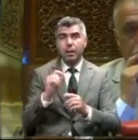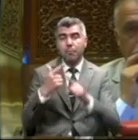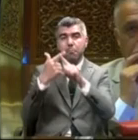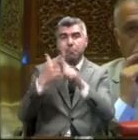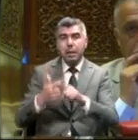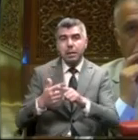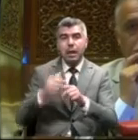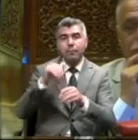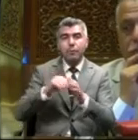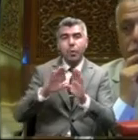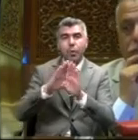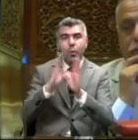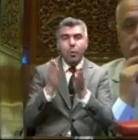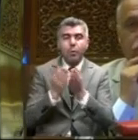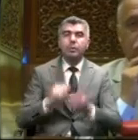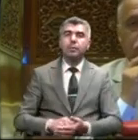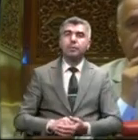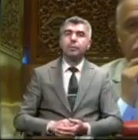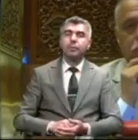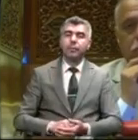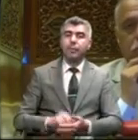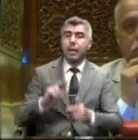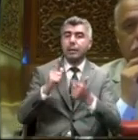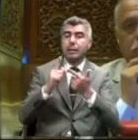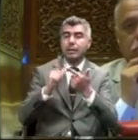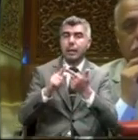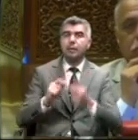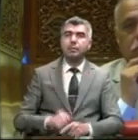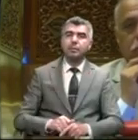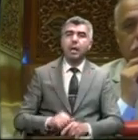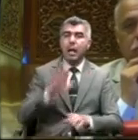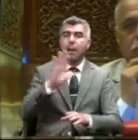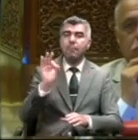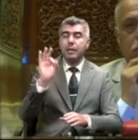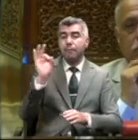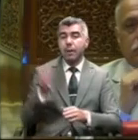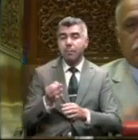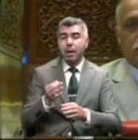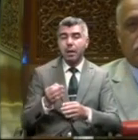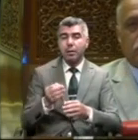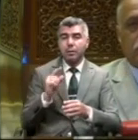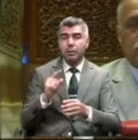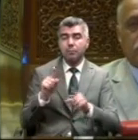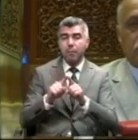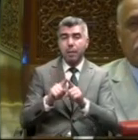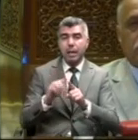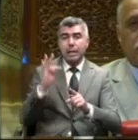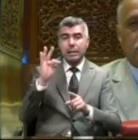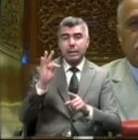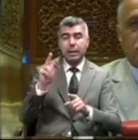2.5% من الناتج الداخلي الخام ثانيا 50% من ايرادات الضريبه على القيمه المضافه